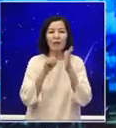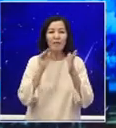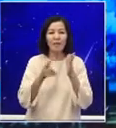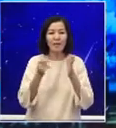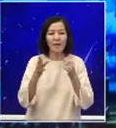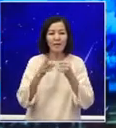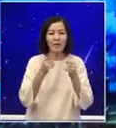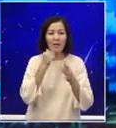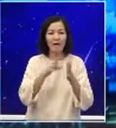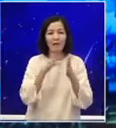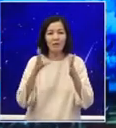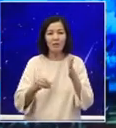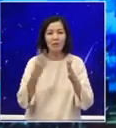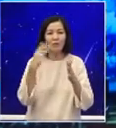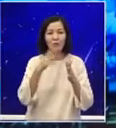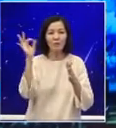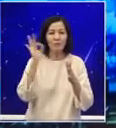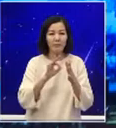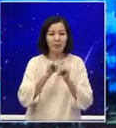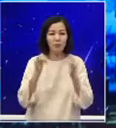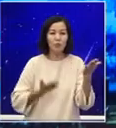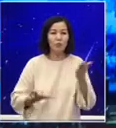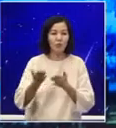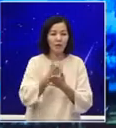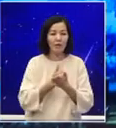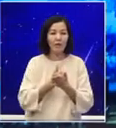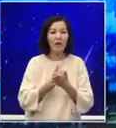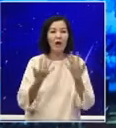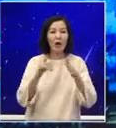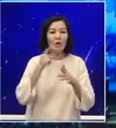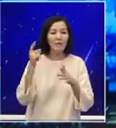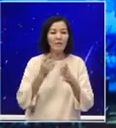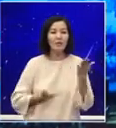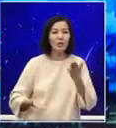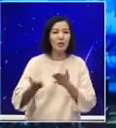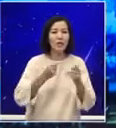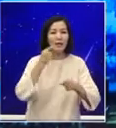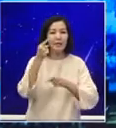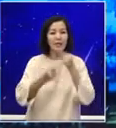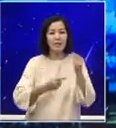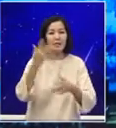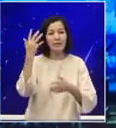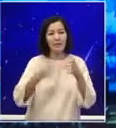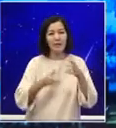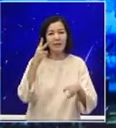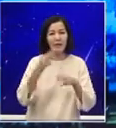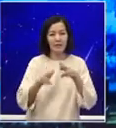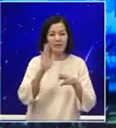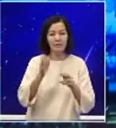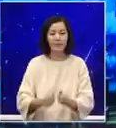гектардан аса қант қызылшасының 35%-ға жуығы жиналған. Фермерлер жиын терінді келесі айдың ортасында аяқтамақ